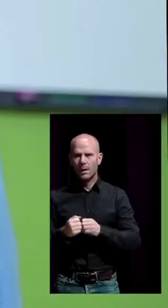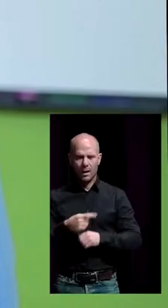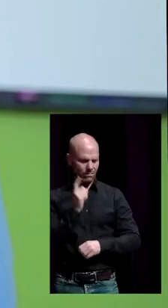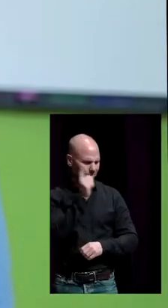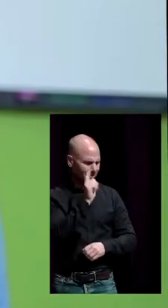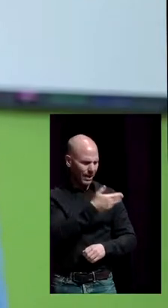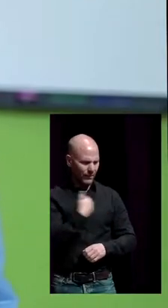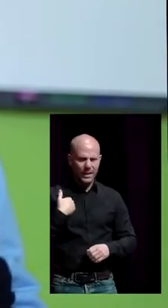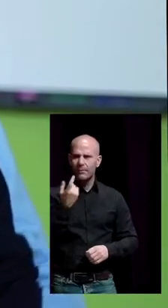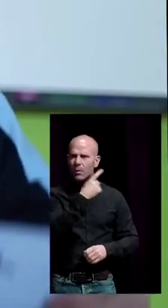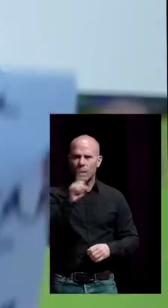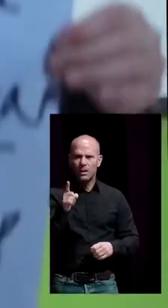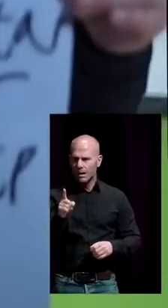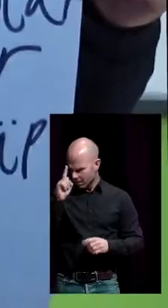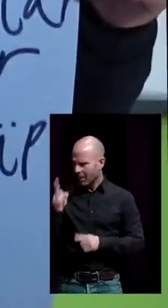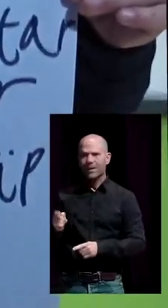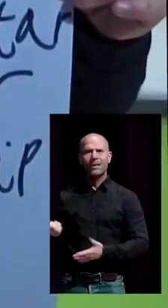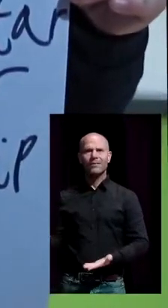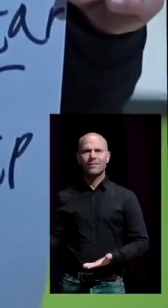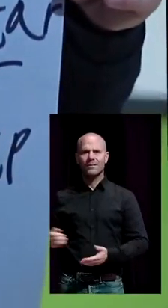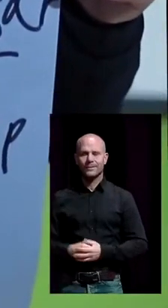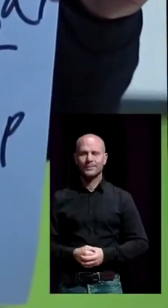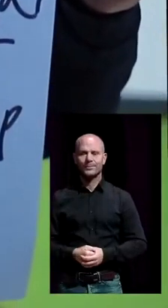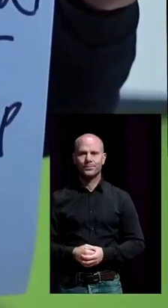får kasta skräp.